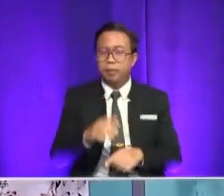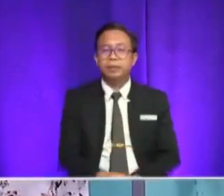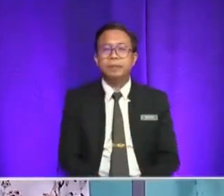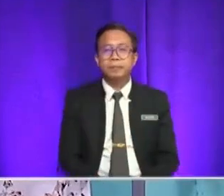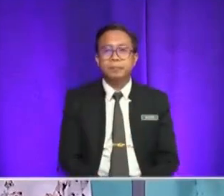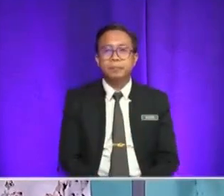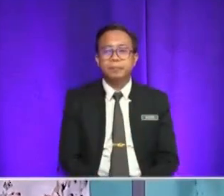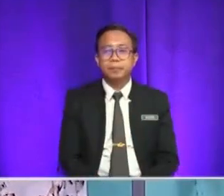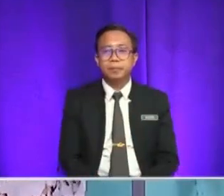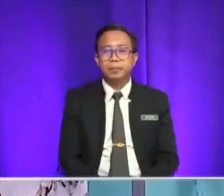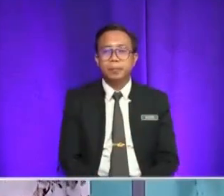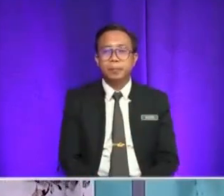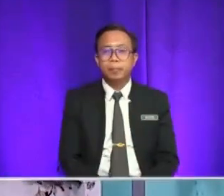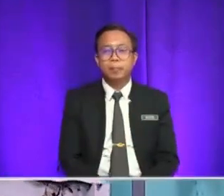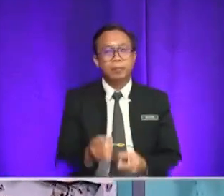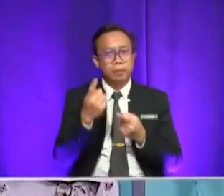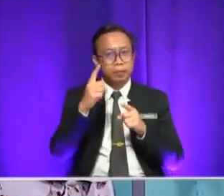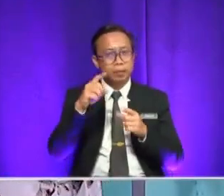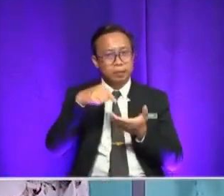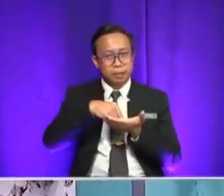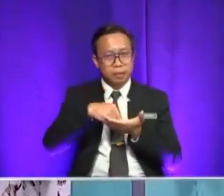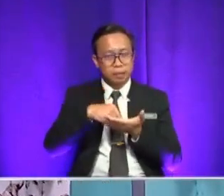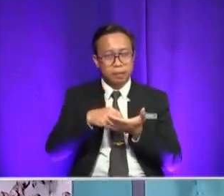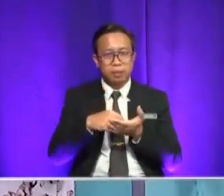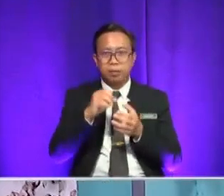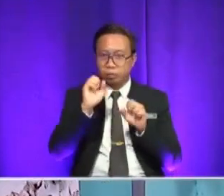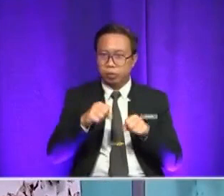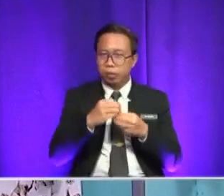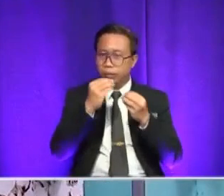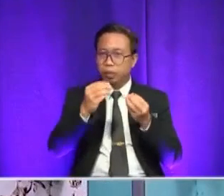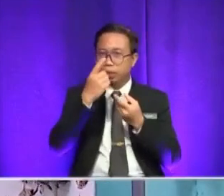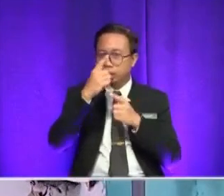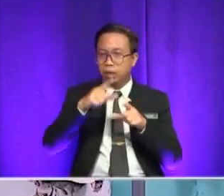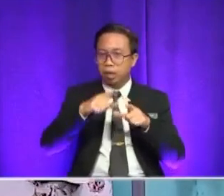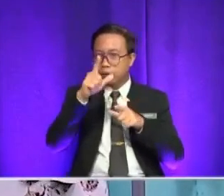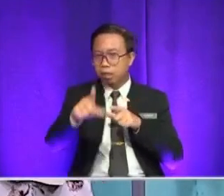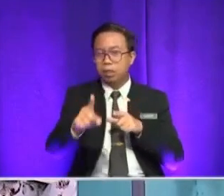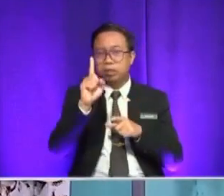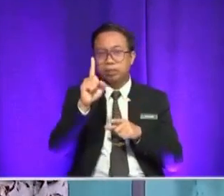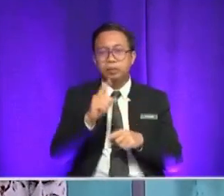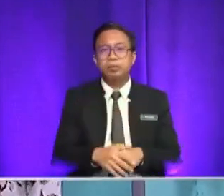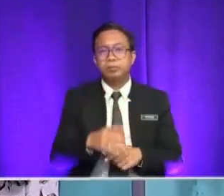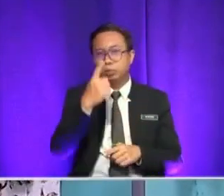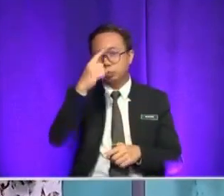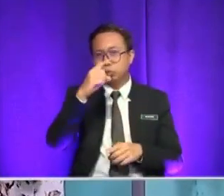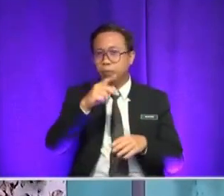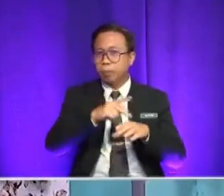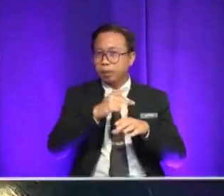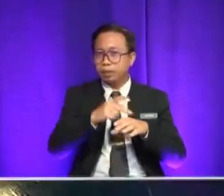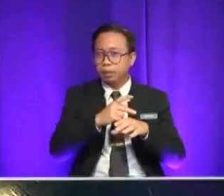sekurang-kurangnya. Okey. Jadi dekat sini siapa-siapa boleh bagi saya langkah yang pertama untuk pengujian untuk